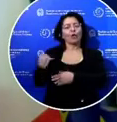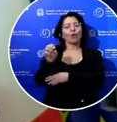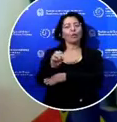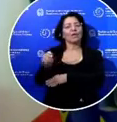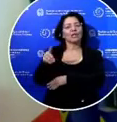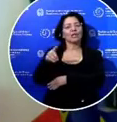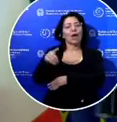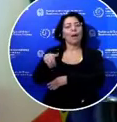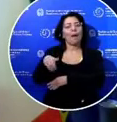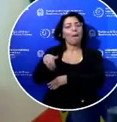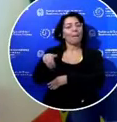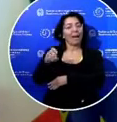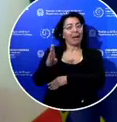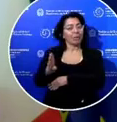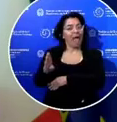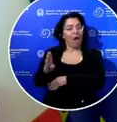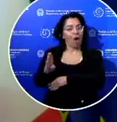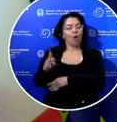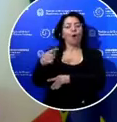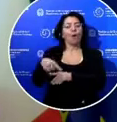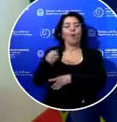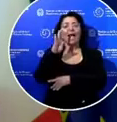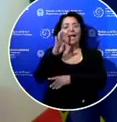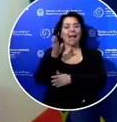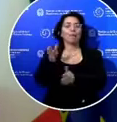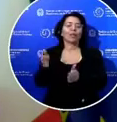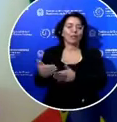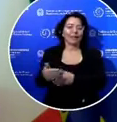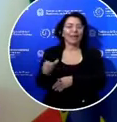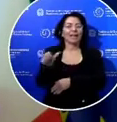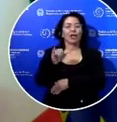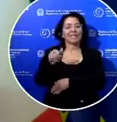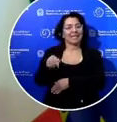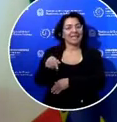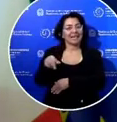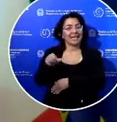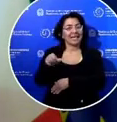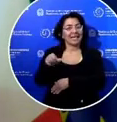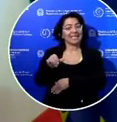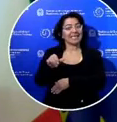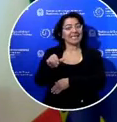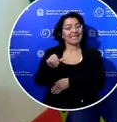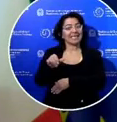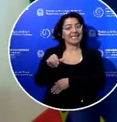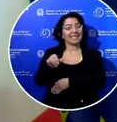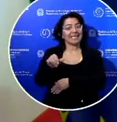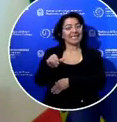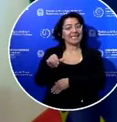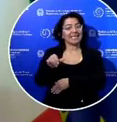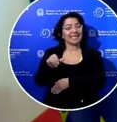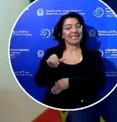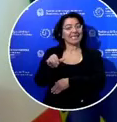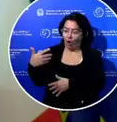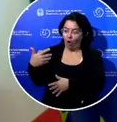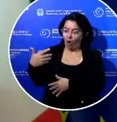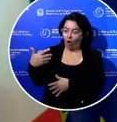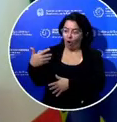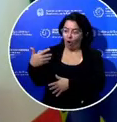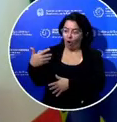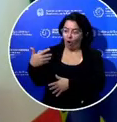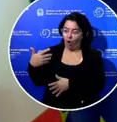e dal capo dipartimento, dottor Siriscalco, per questo grande lavoro effettuato. Chiaramente